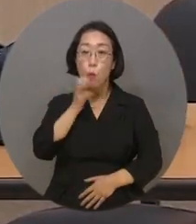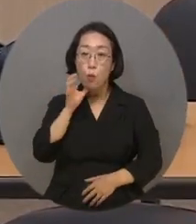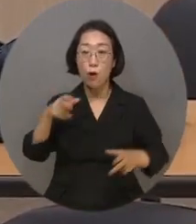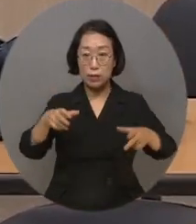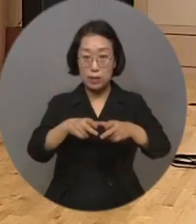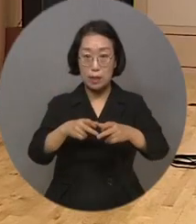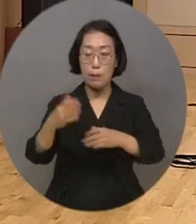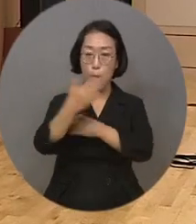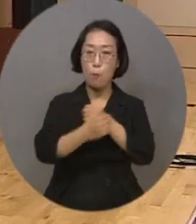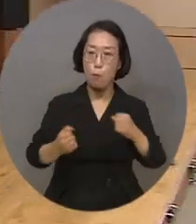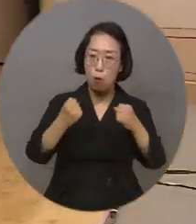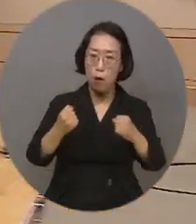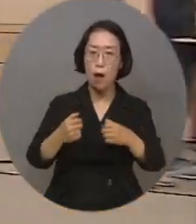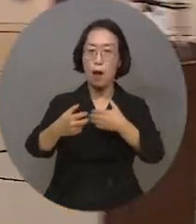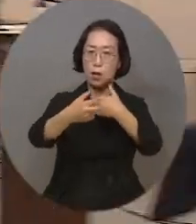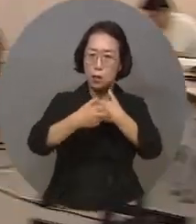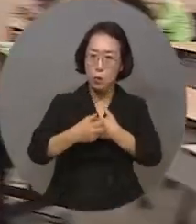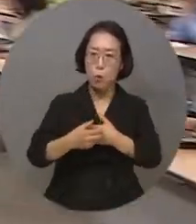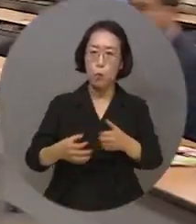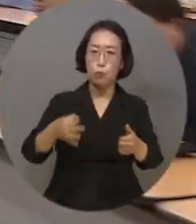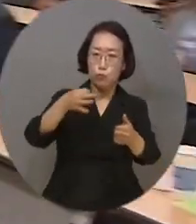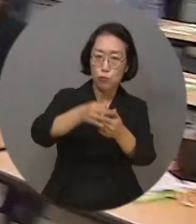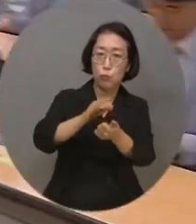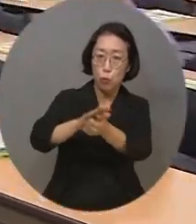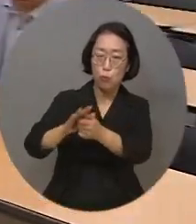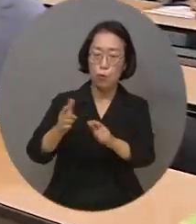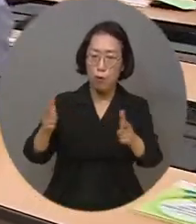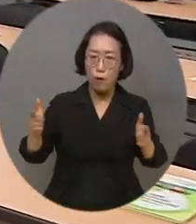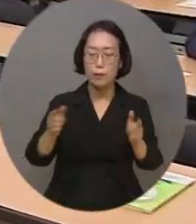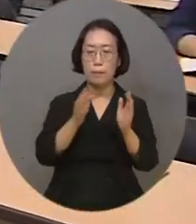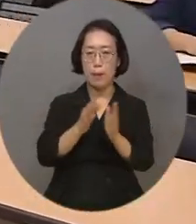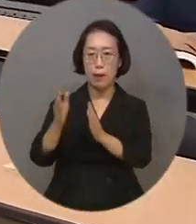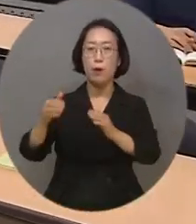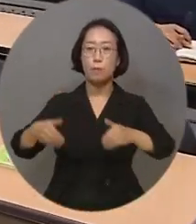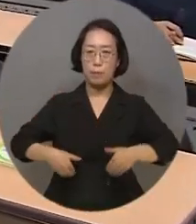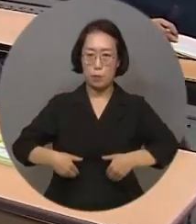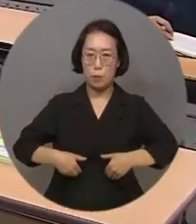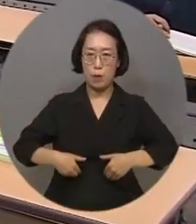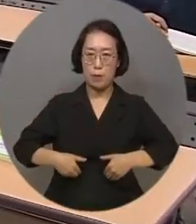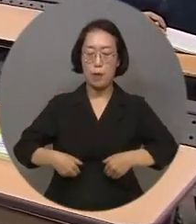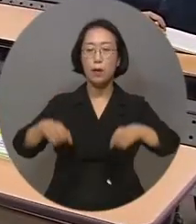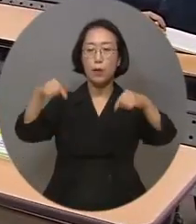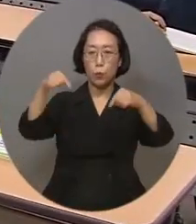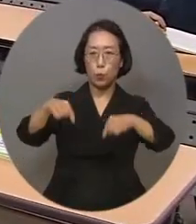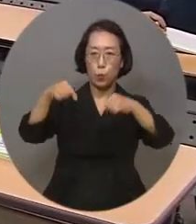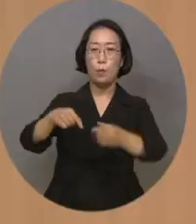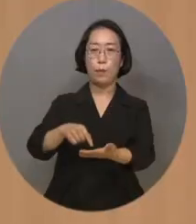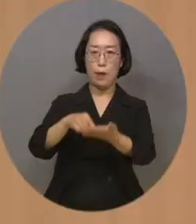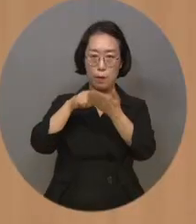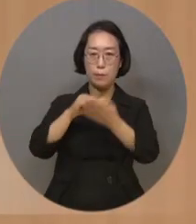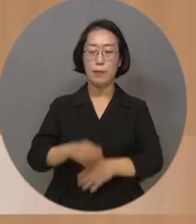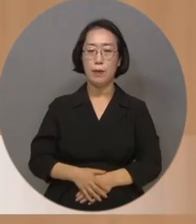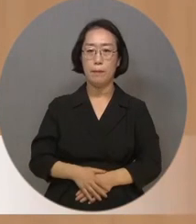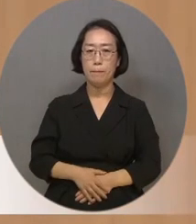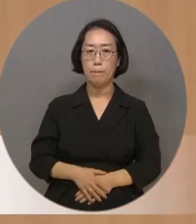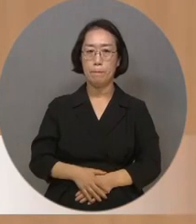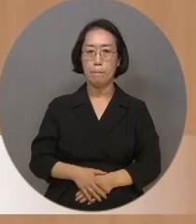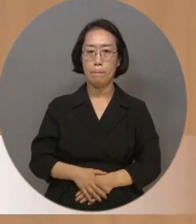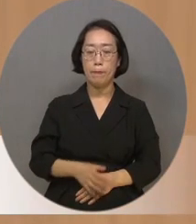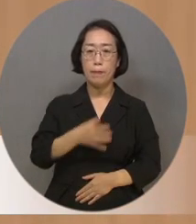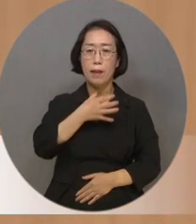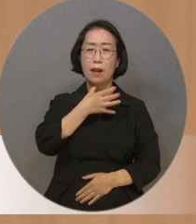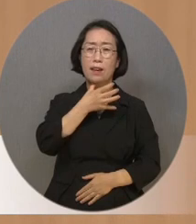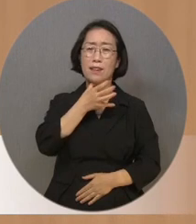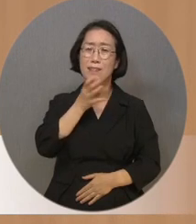위한 건강과 의료, 경제적 지원 등의 방안을 마련해야 한다는 목소리가 높아졌습니다. 나이가